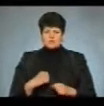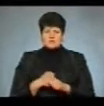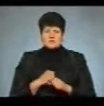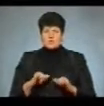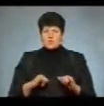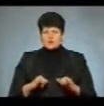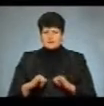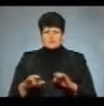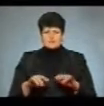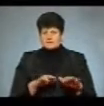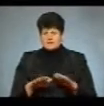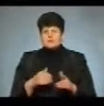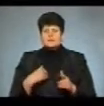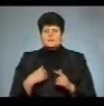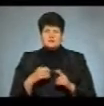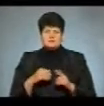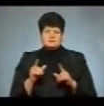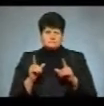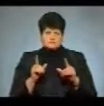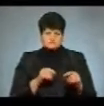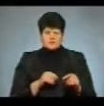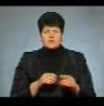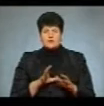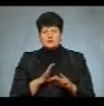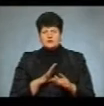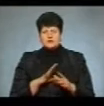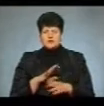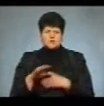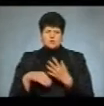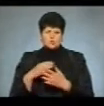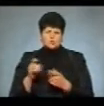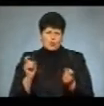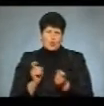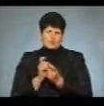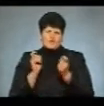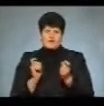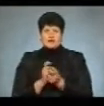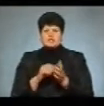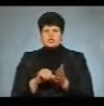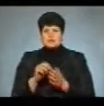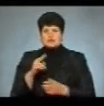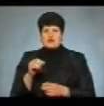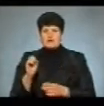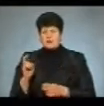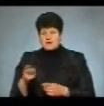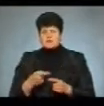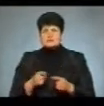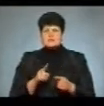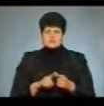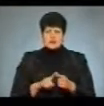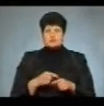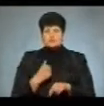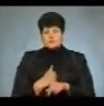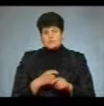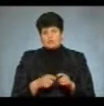дії. Ми, відповідно, реагували. Незначні сутички чи, скажімо так, конфлікти з членами ДВК – це основні